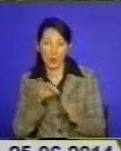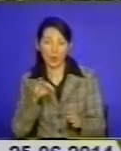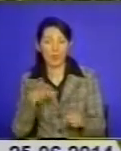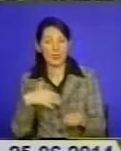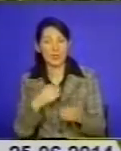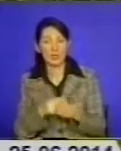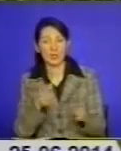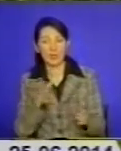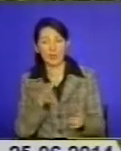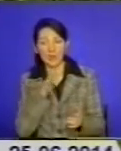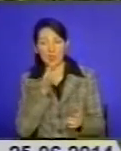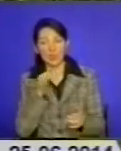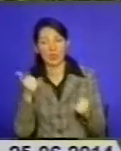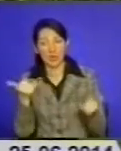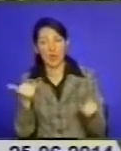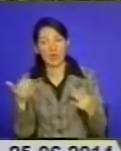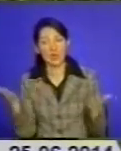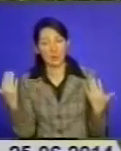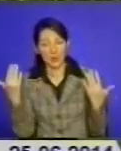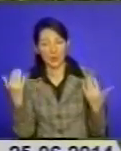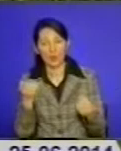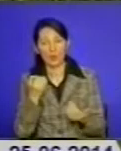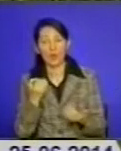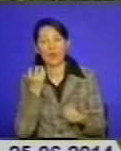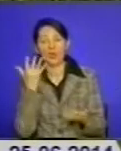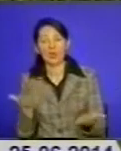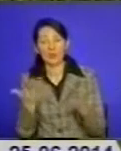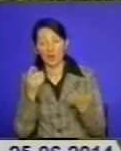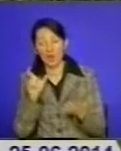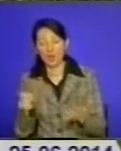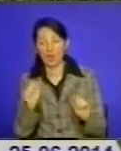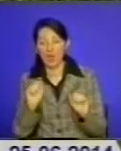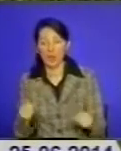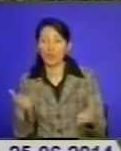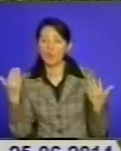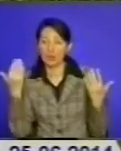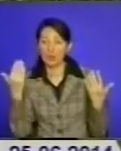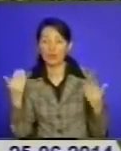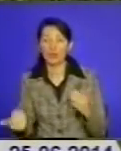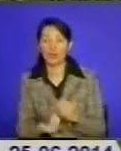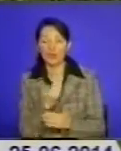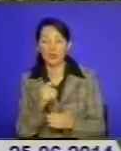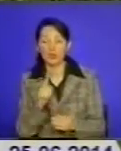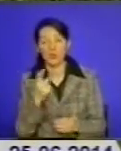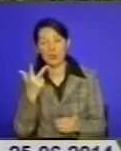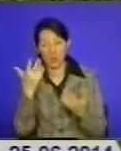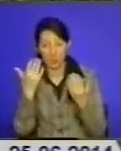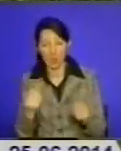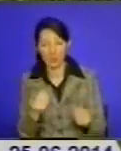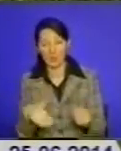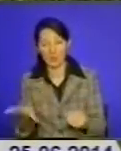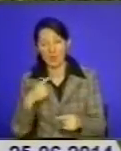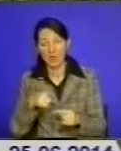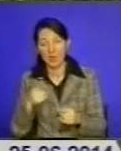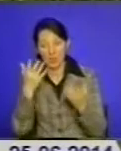якщо з'ясувати, то взагалі людина може відпочити, відновитися за 3 дні. Всі інші дні – це просто період адаптації. Наприклад,